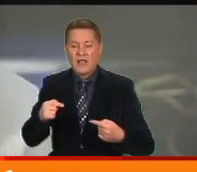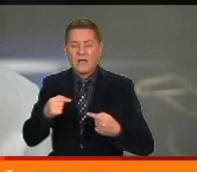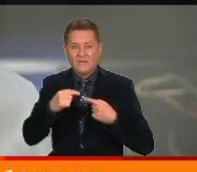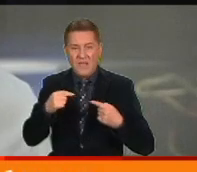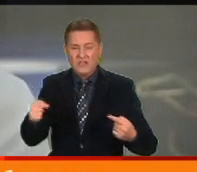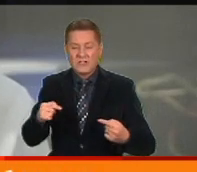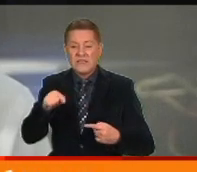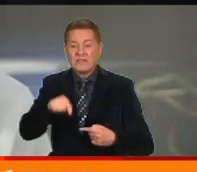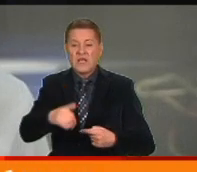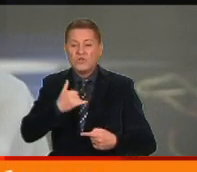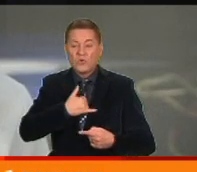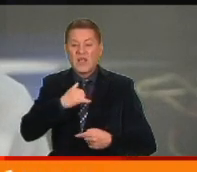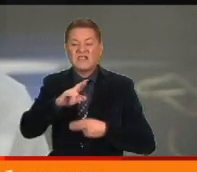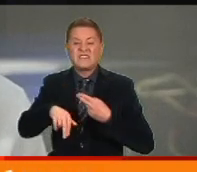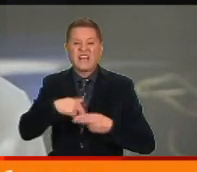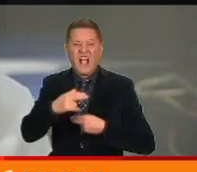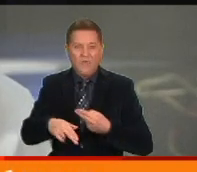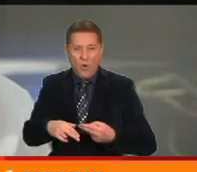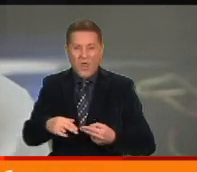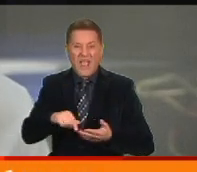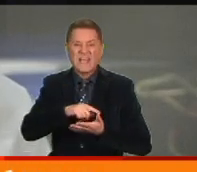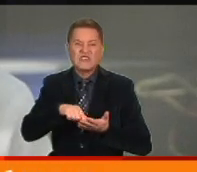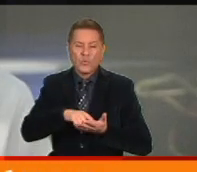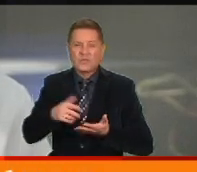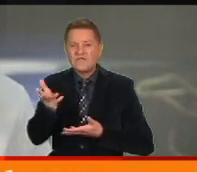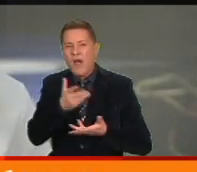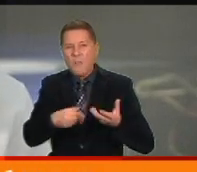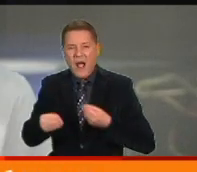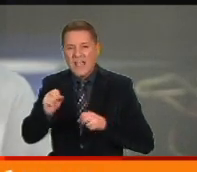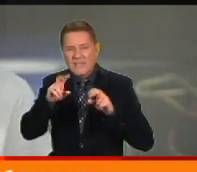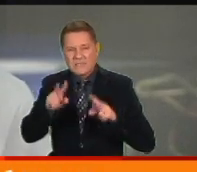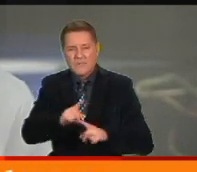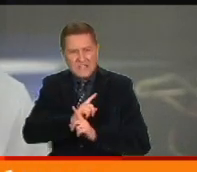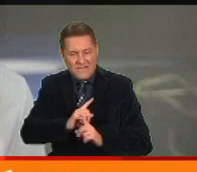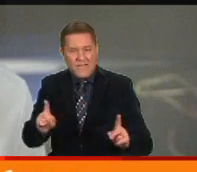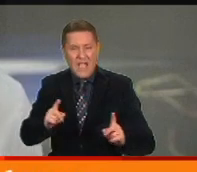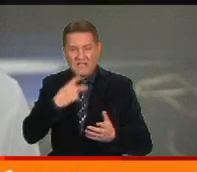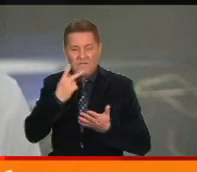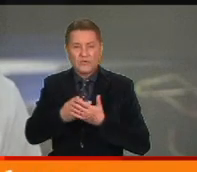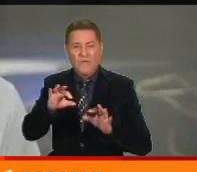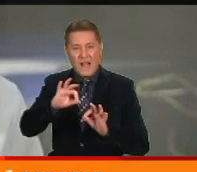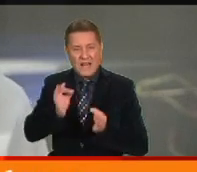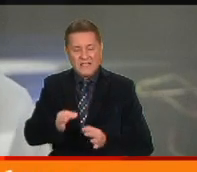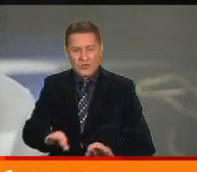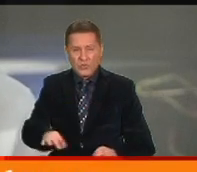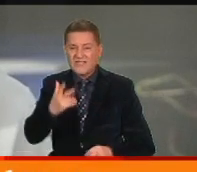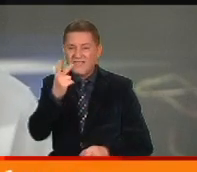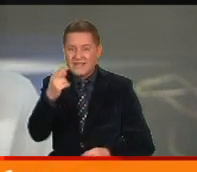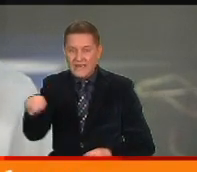тут у нас це і циркове мистецтво, і магія, це і спецефекти, це і візуальне мистецтво, 3D-маппінг, це